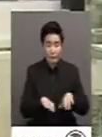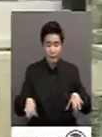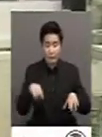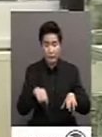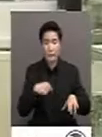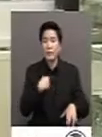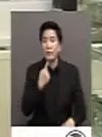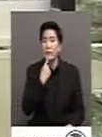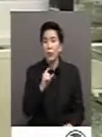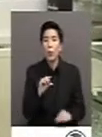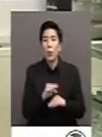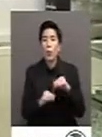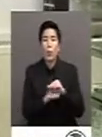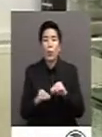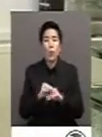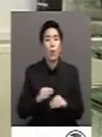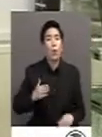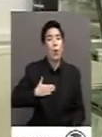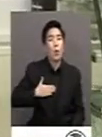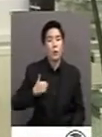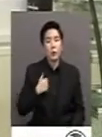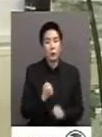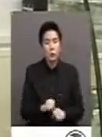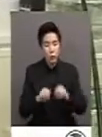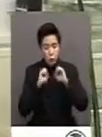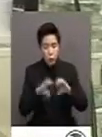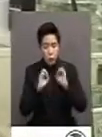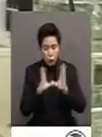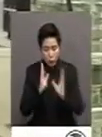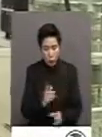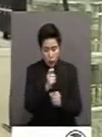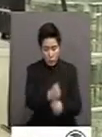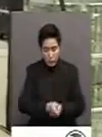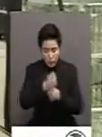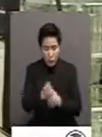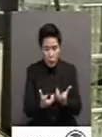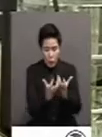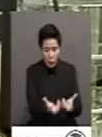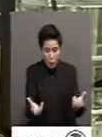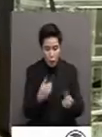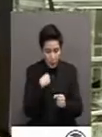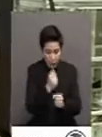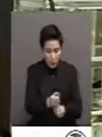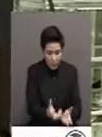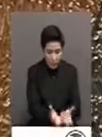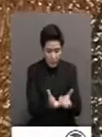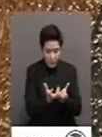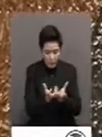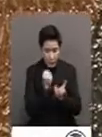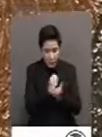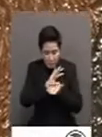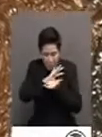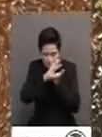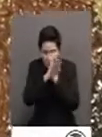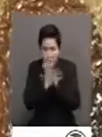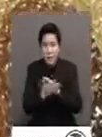ต้องบอกก่อนว่าโครงการของเราเนี่ยเป็นการที่เราช่วยเราสอนเกษตรกรค่ะให้เขาเอาวัตถุดิบหรือว่าสินค้าของเขาที่มีอยู่แล้วมาแปรรูปวันนี้จ